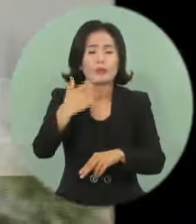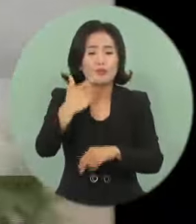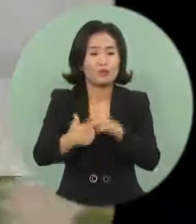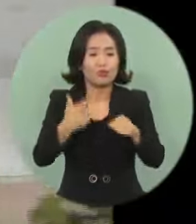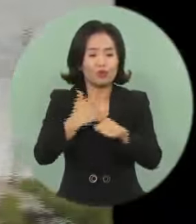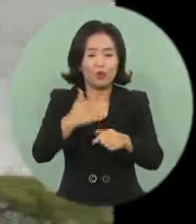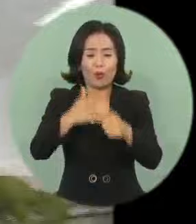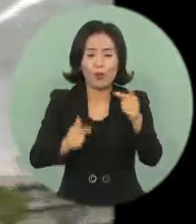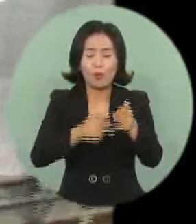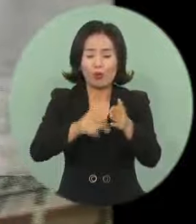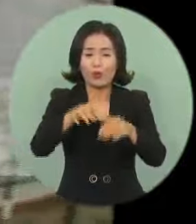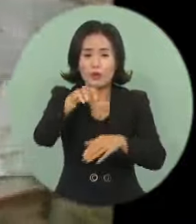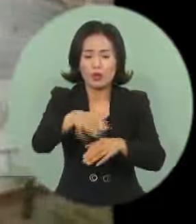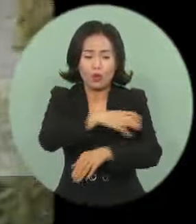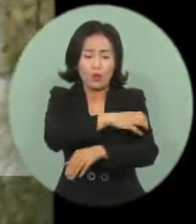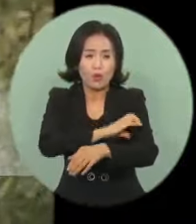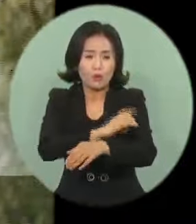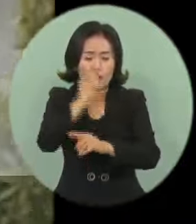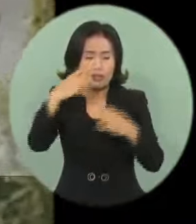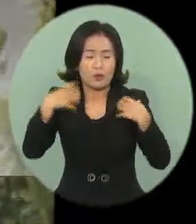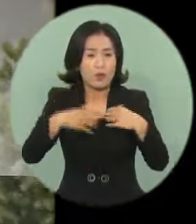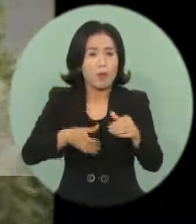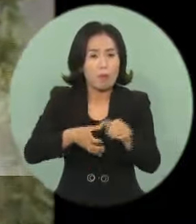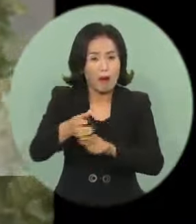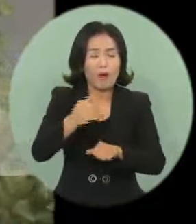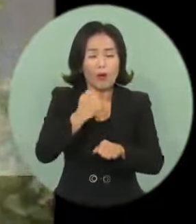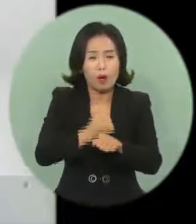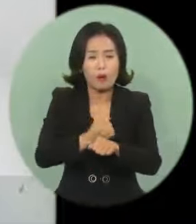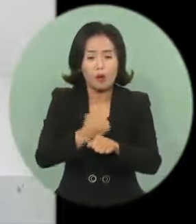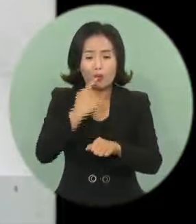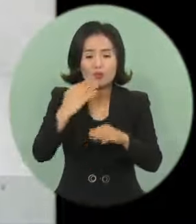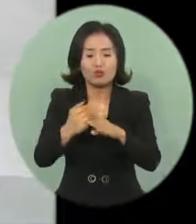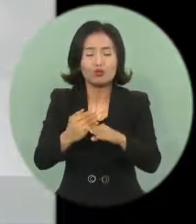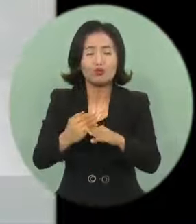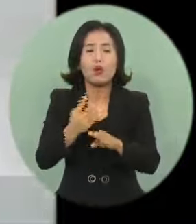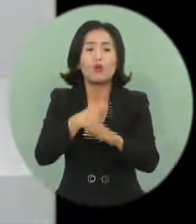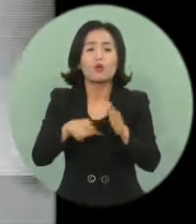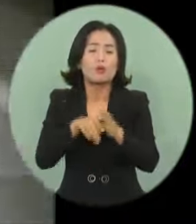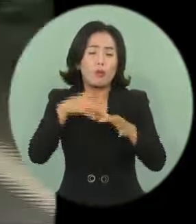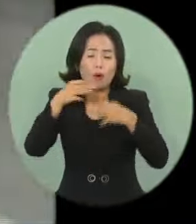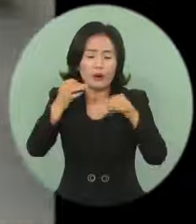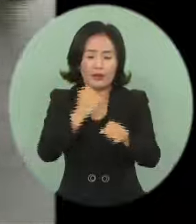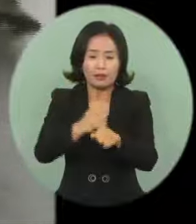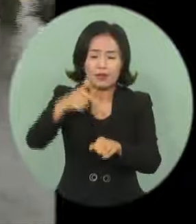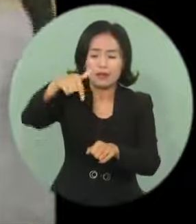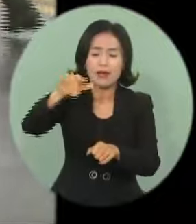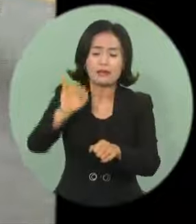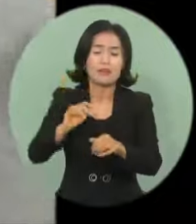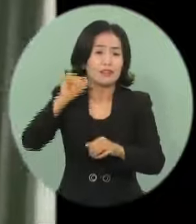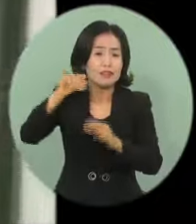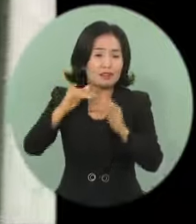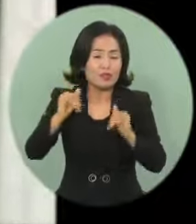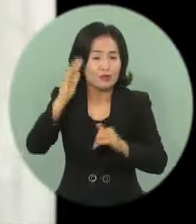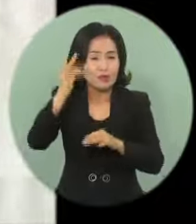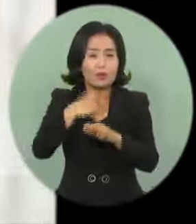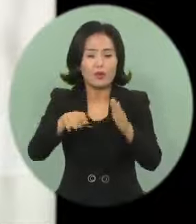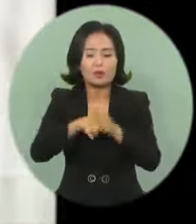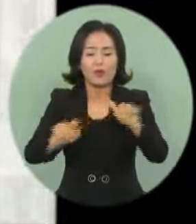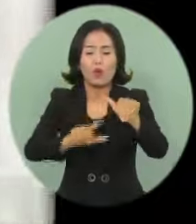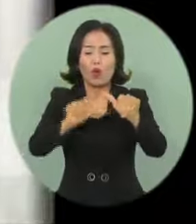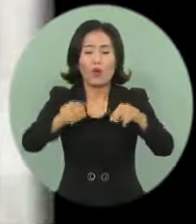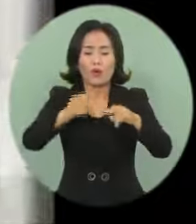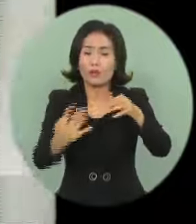목포역 광장에서 독재정권 타도와 민주화를 외치다 분신한 고 강상철 열사를 추모하기 위해 5월